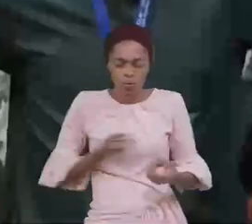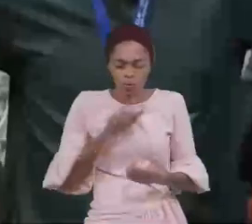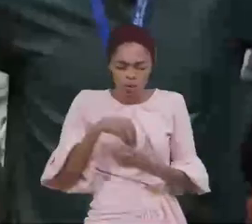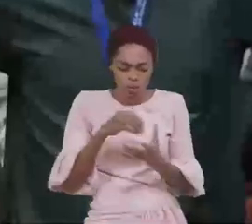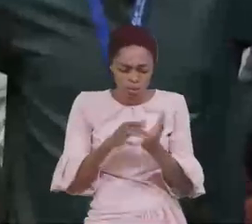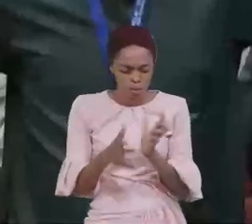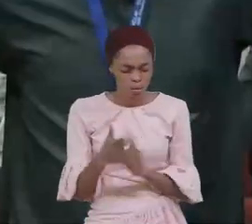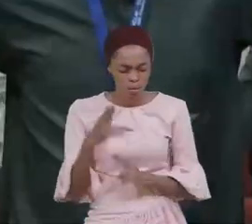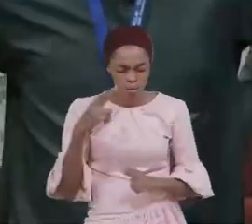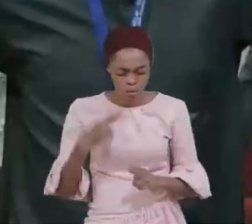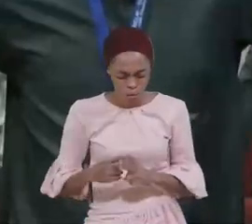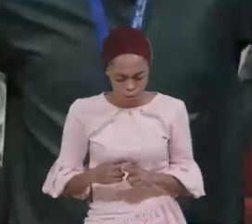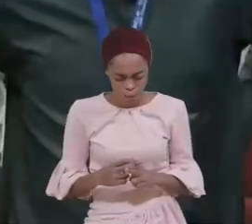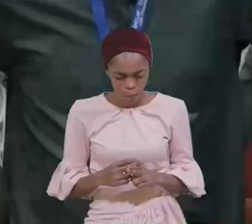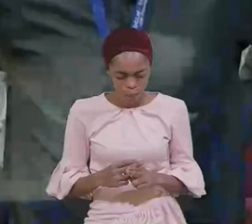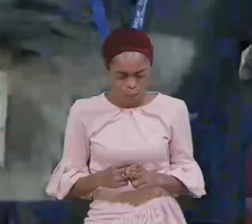Jésus-Christ.